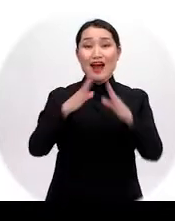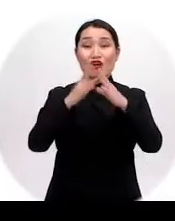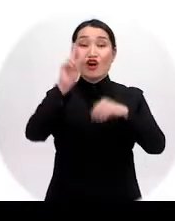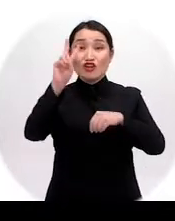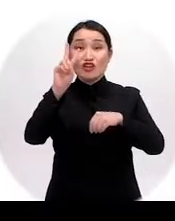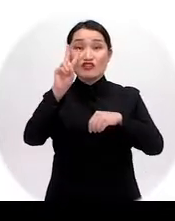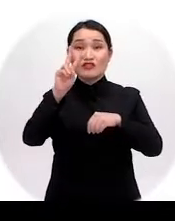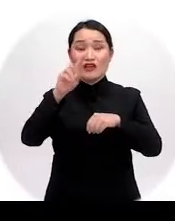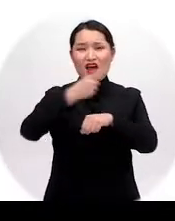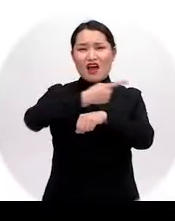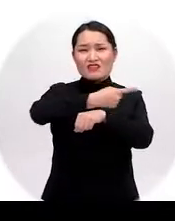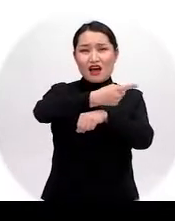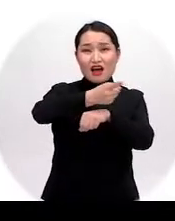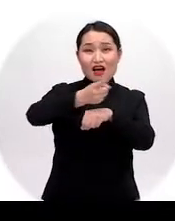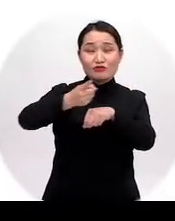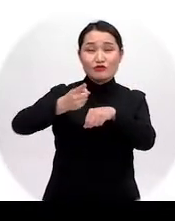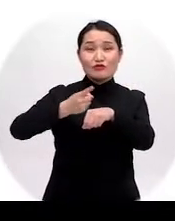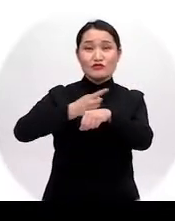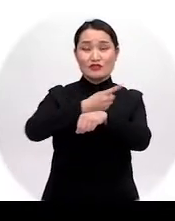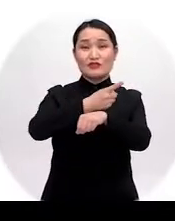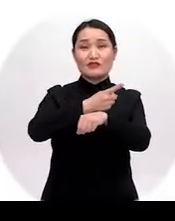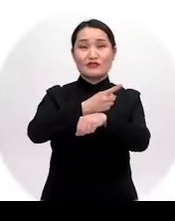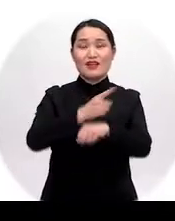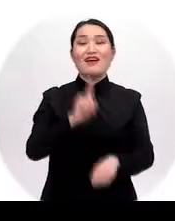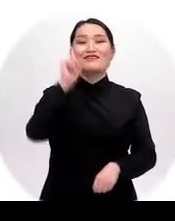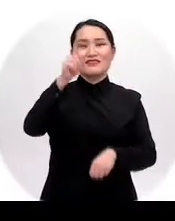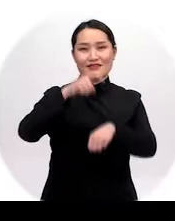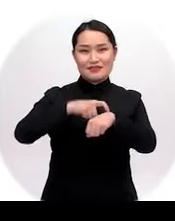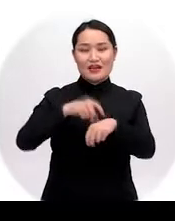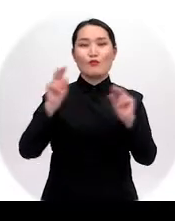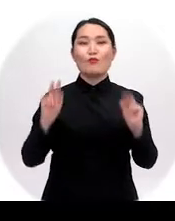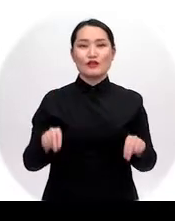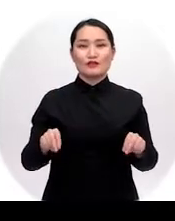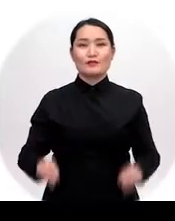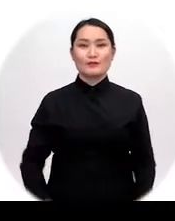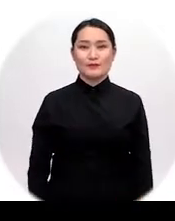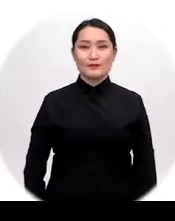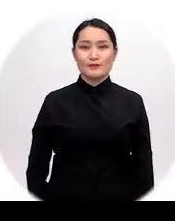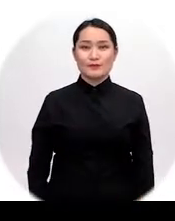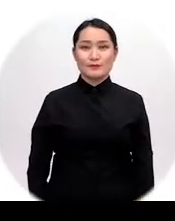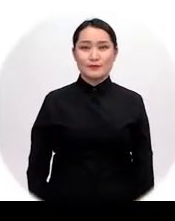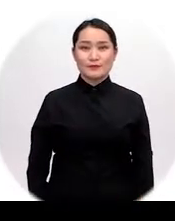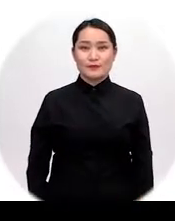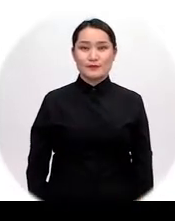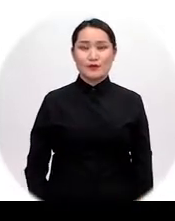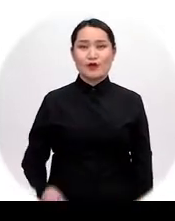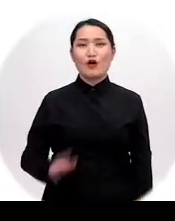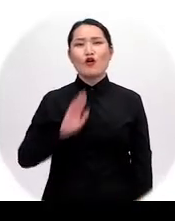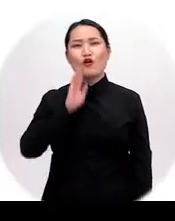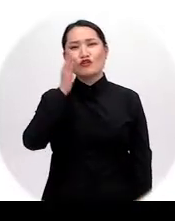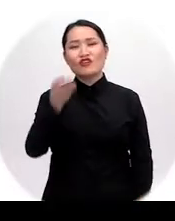12-оос нар зүв бүтэн тойроод нэг ирэхэд нэг цаг болдог байх нь вэ? Хүүхдүүд та нар